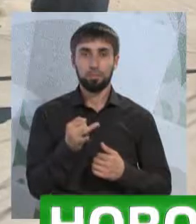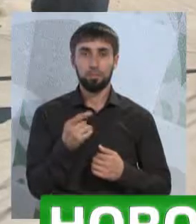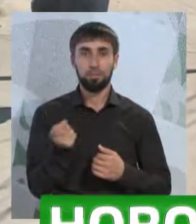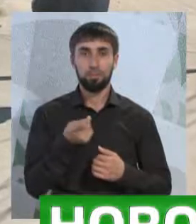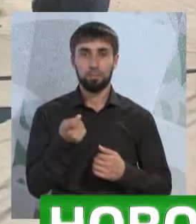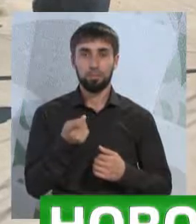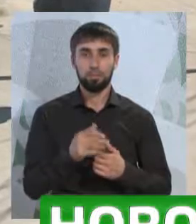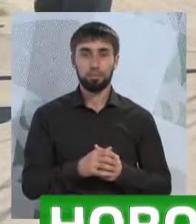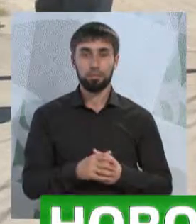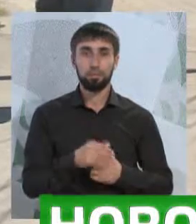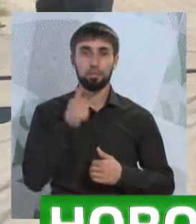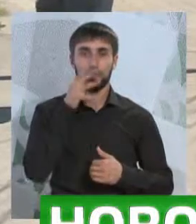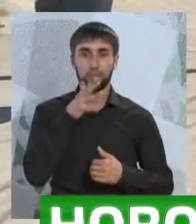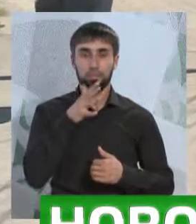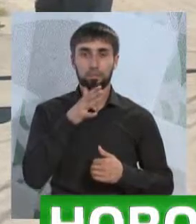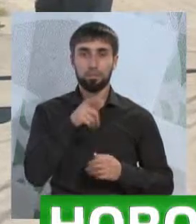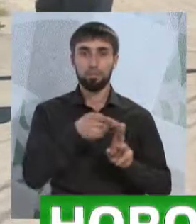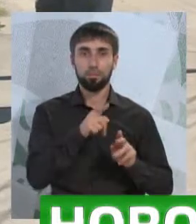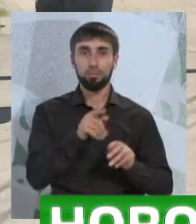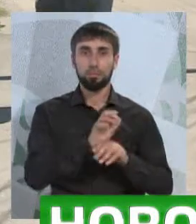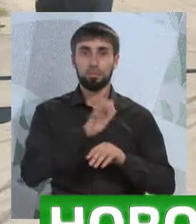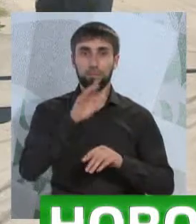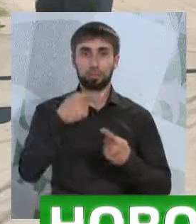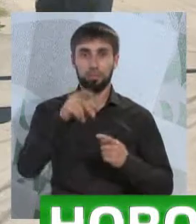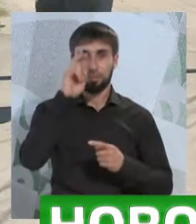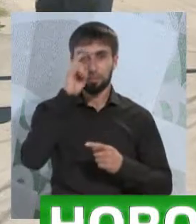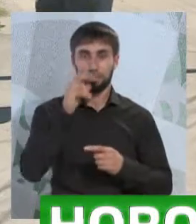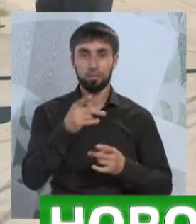зерно, которое экспортируется в другие страны, оно должно